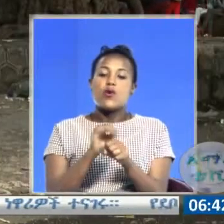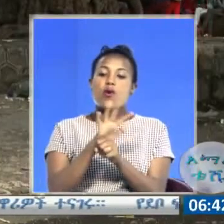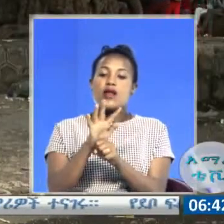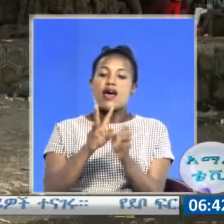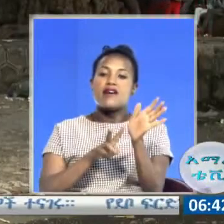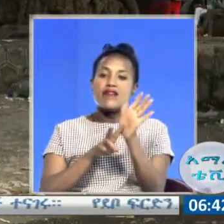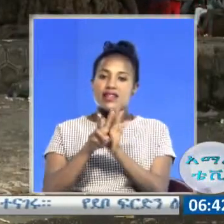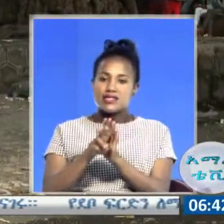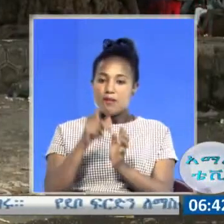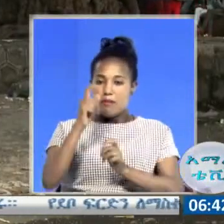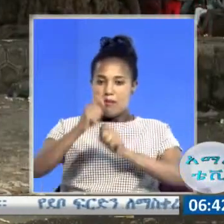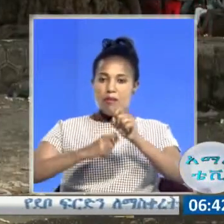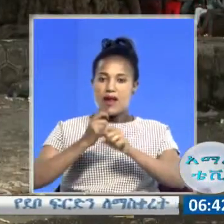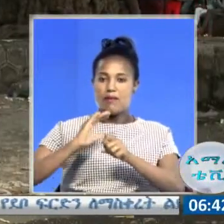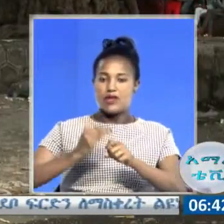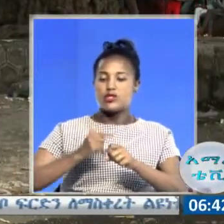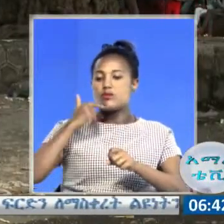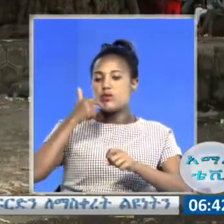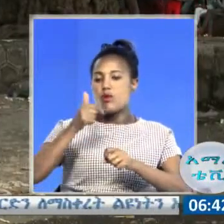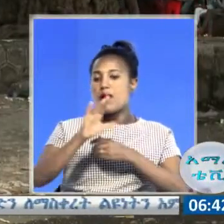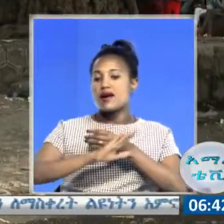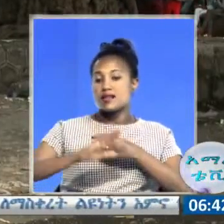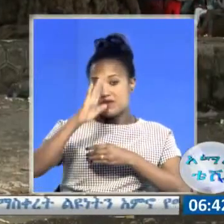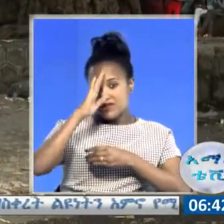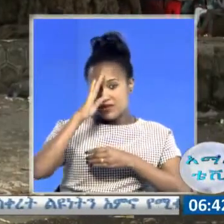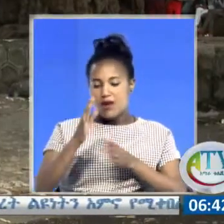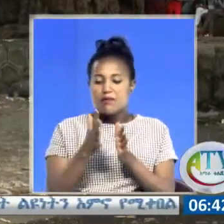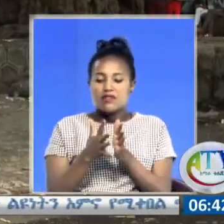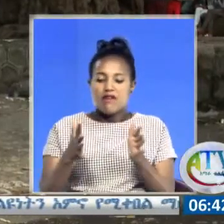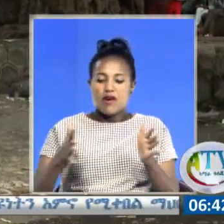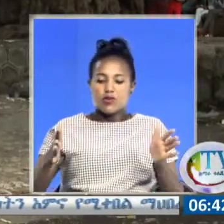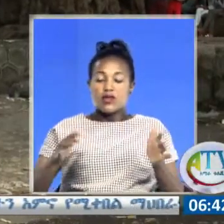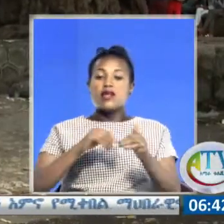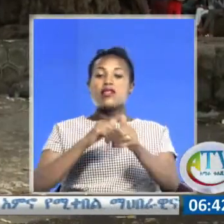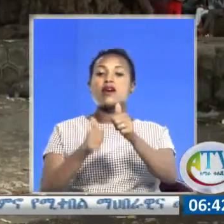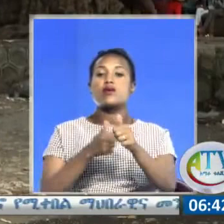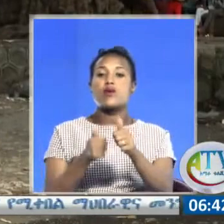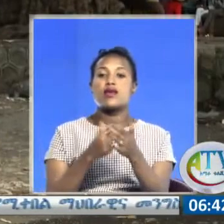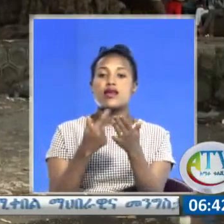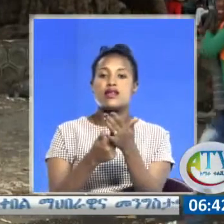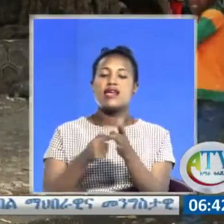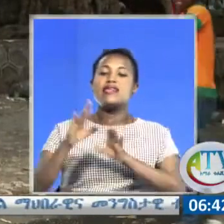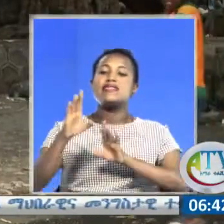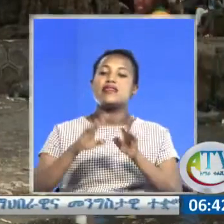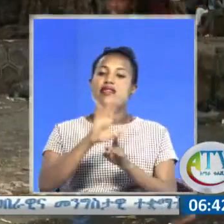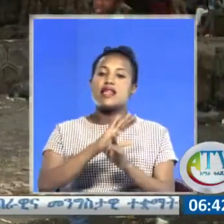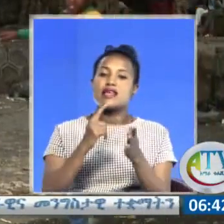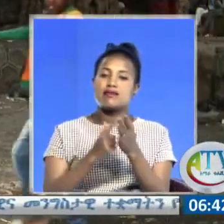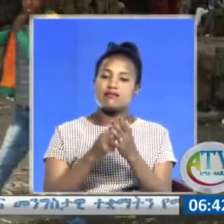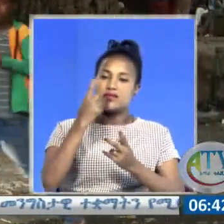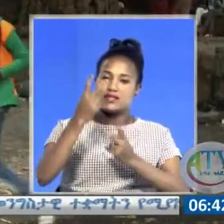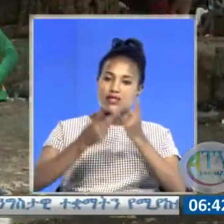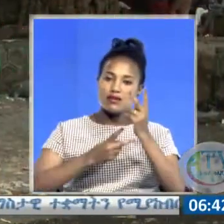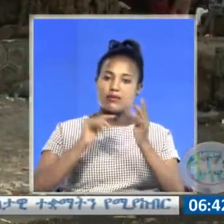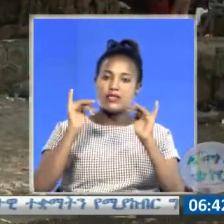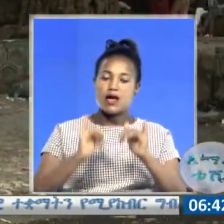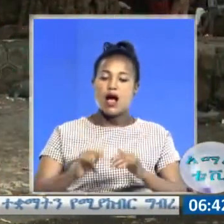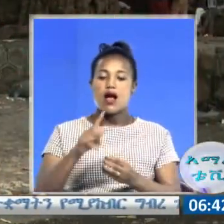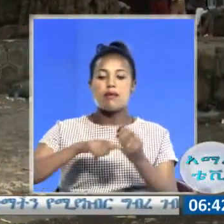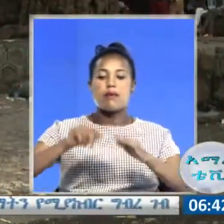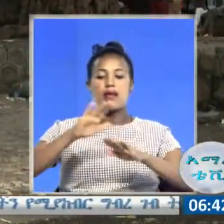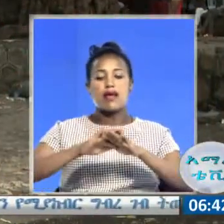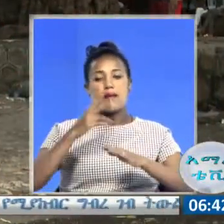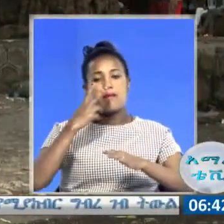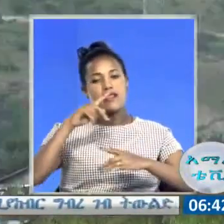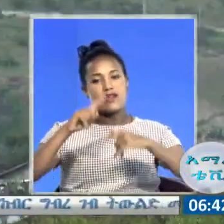ቫይረስ ወረርሽኝ በዓለማችን ብሎም በሀገራችን መከሰቱና መስፋፋቱን ተከትሎ ይህን ድርጅትና ይህን ትዕይንት በዚህ አካባቢ ላይ